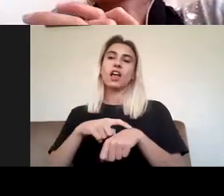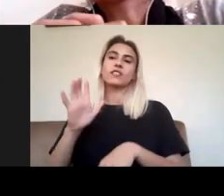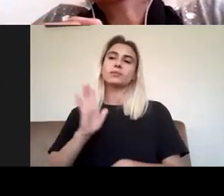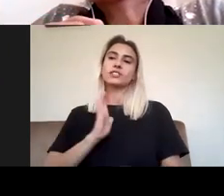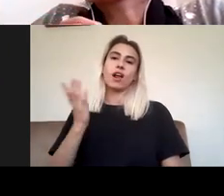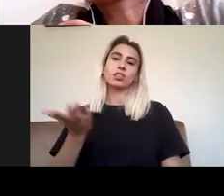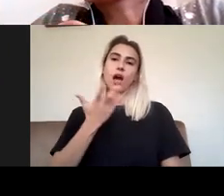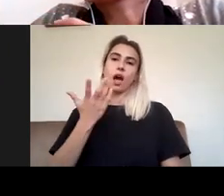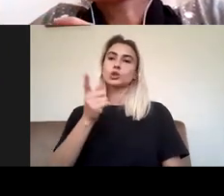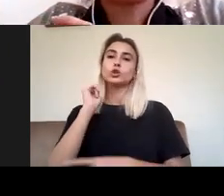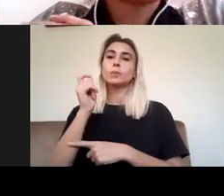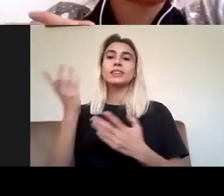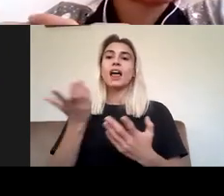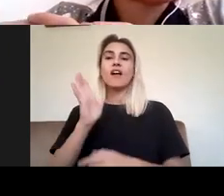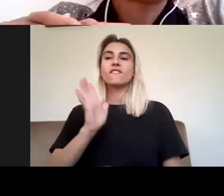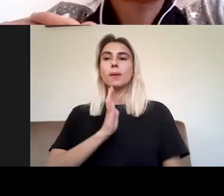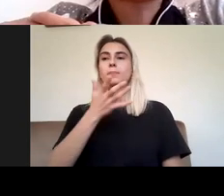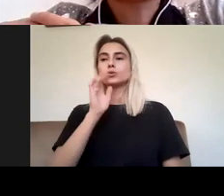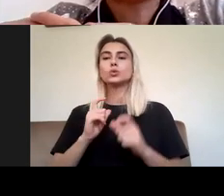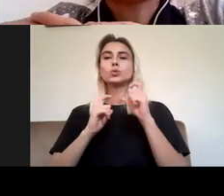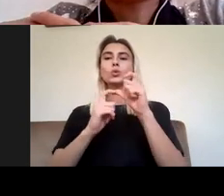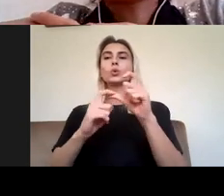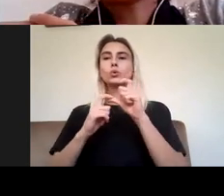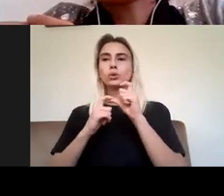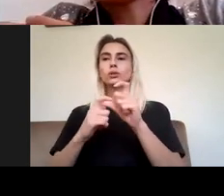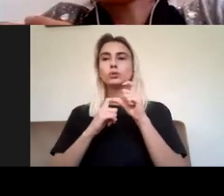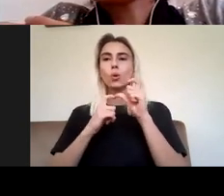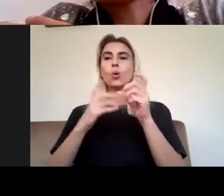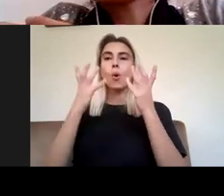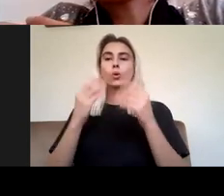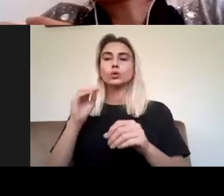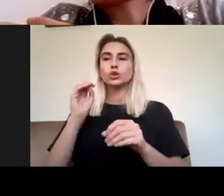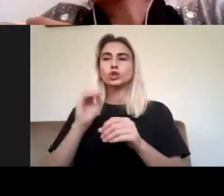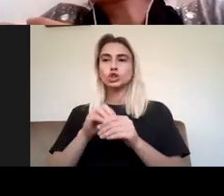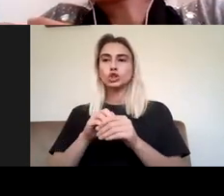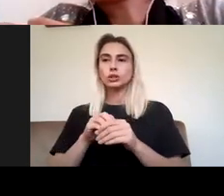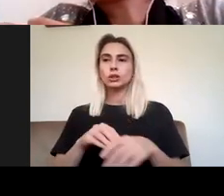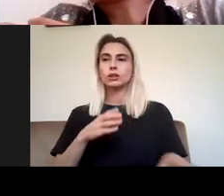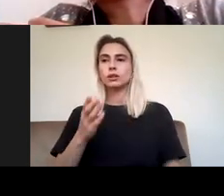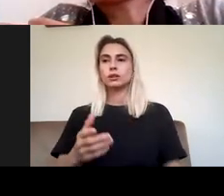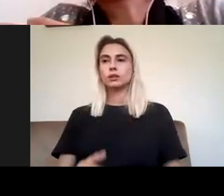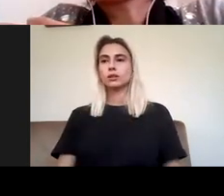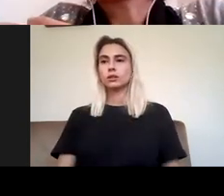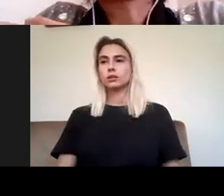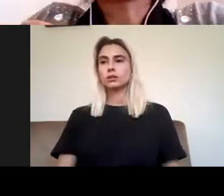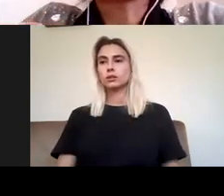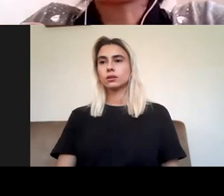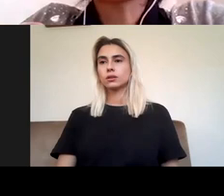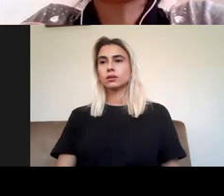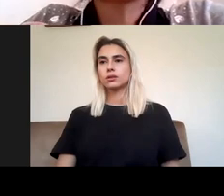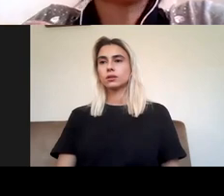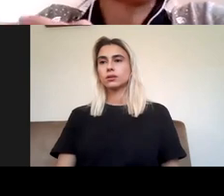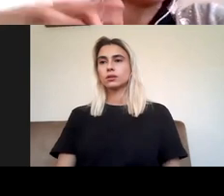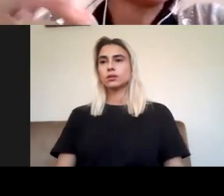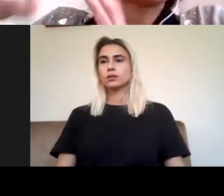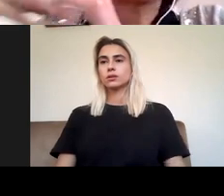kadar sunumunuz var bilmiyorum. Sorularla gittiğimiz için belki soru cevap kısmı daha kısa olacak. Evet biraz birazcık daha şey yapabilirim.